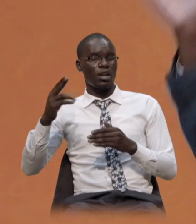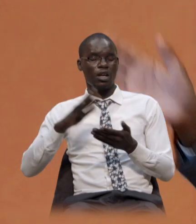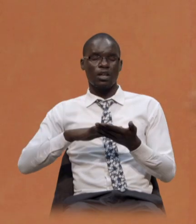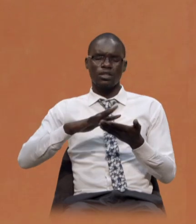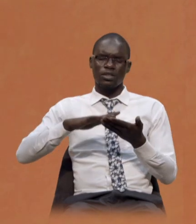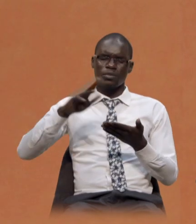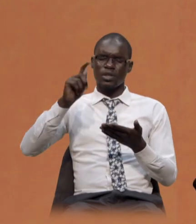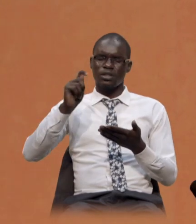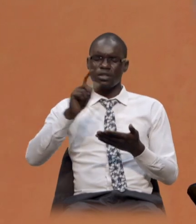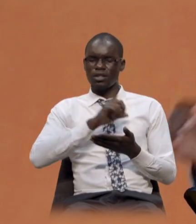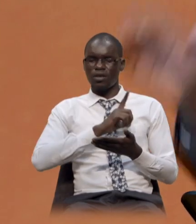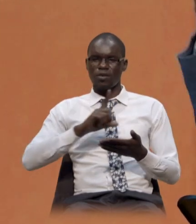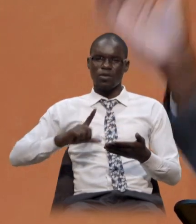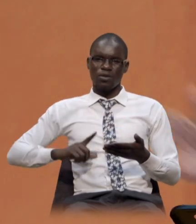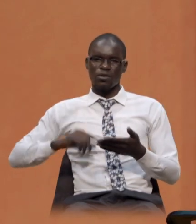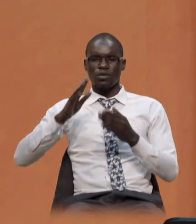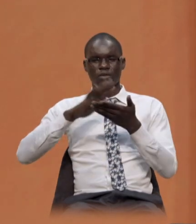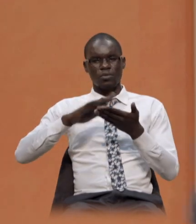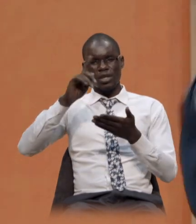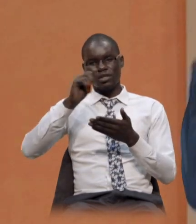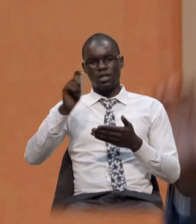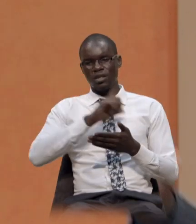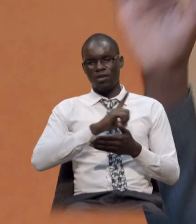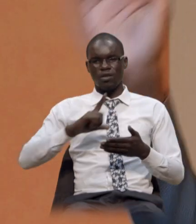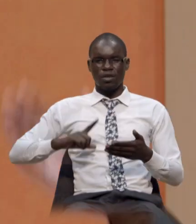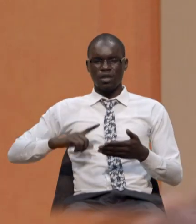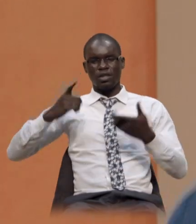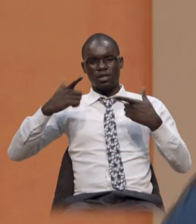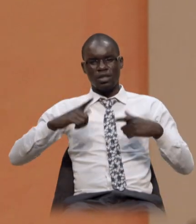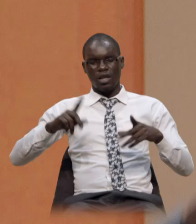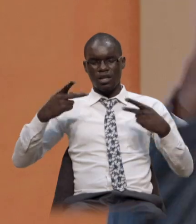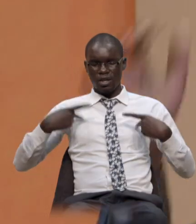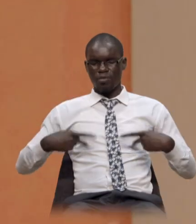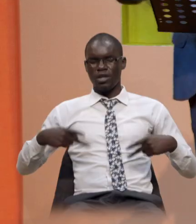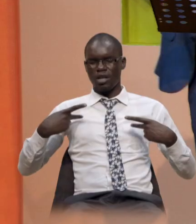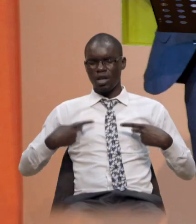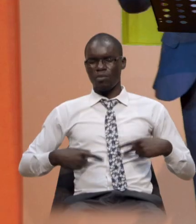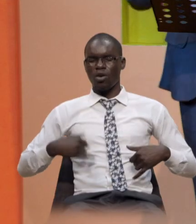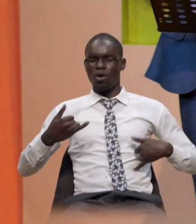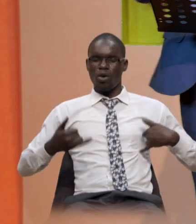sikia, msifu, msifu, watu